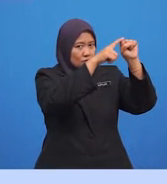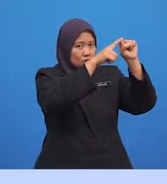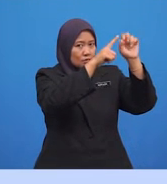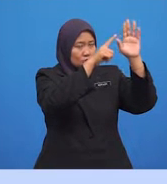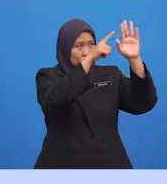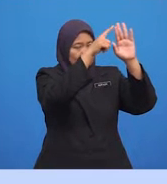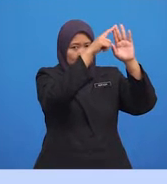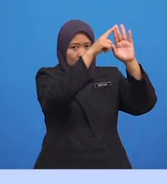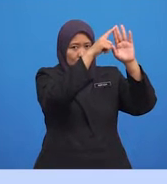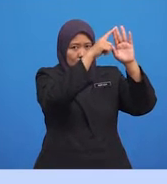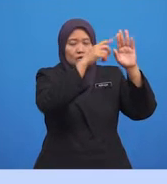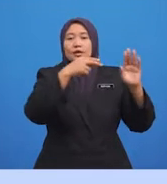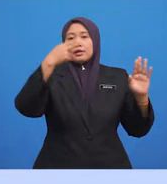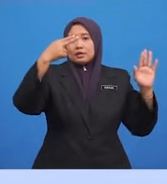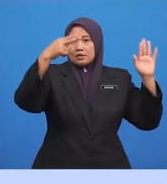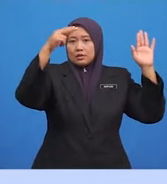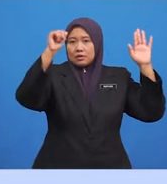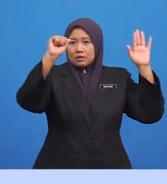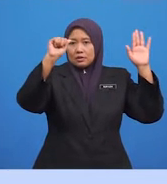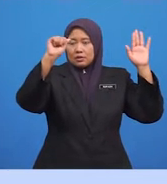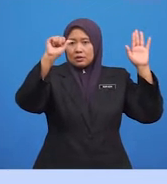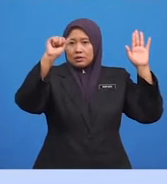sebut bersama cikgu. Hasta.